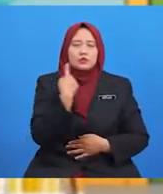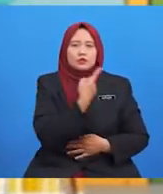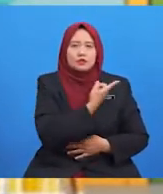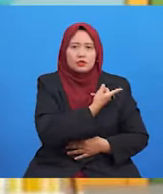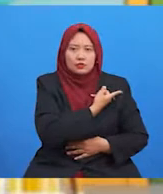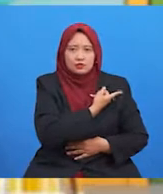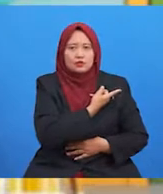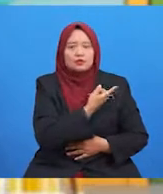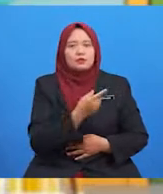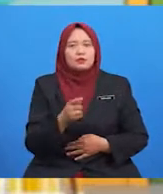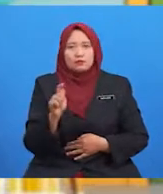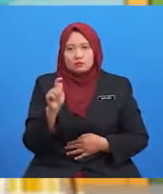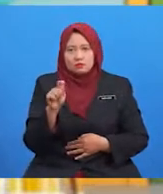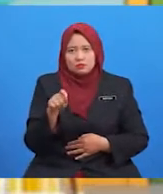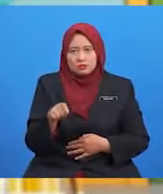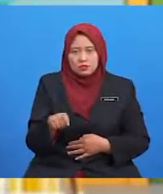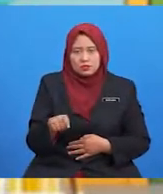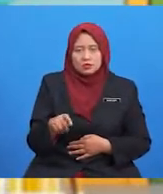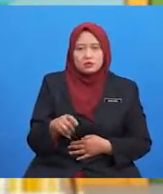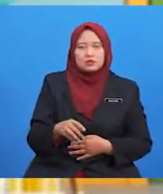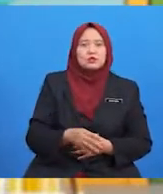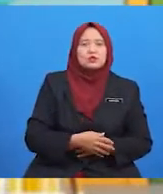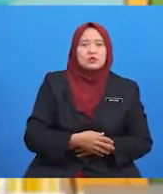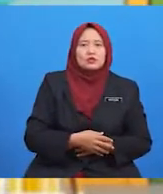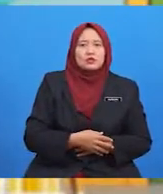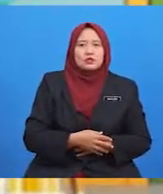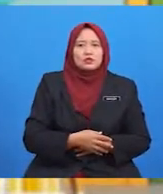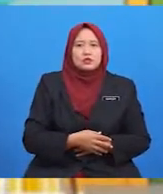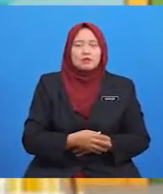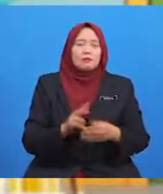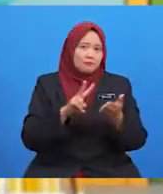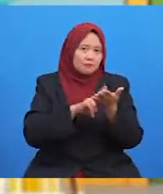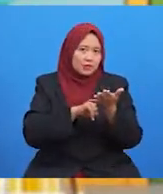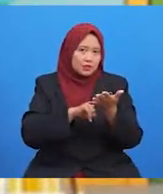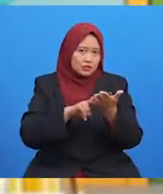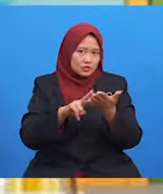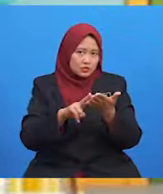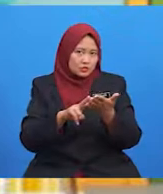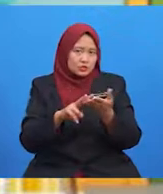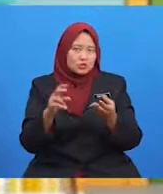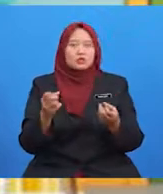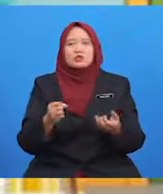memulakannya dengan mendeklamasikan sajak tersebut.